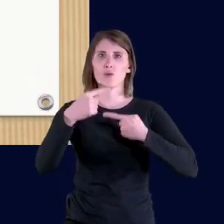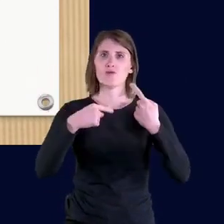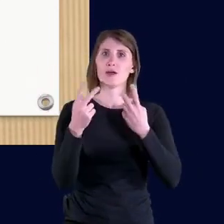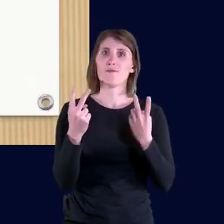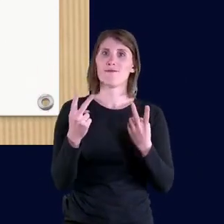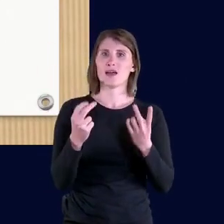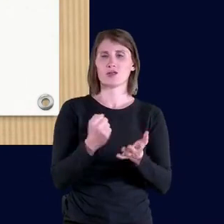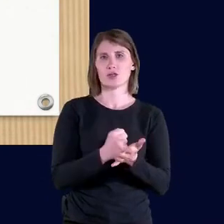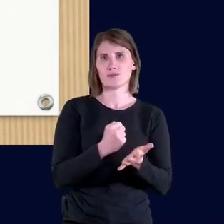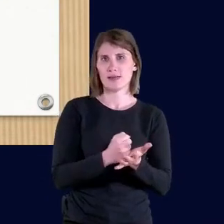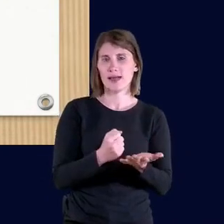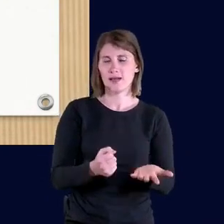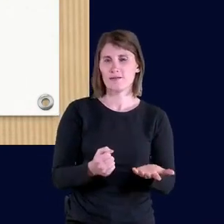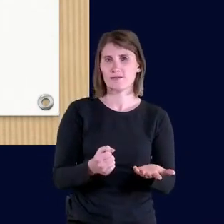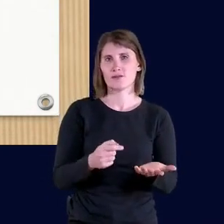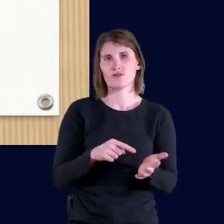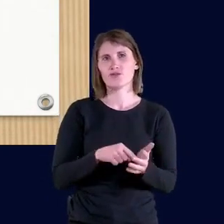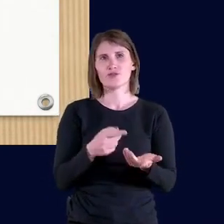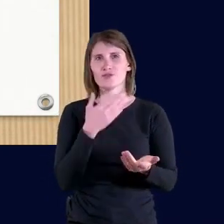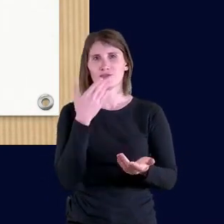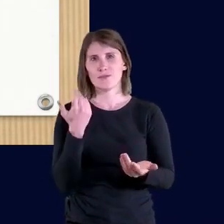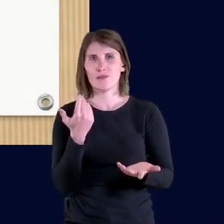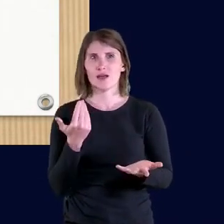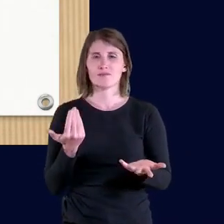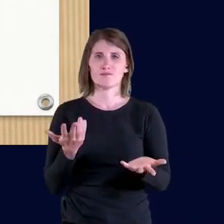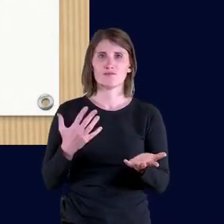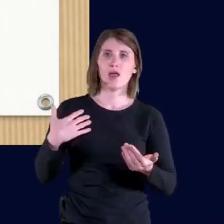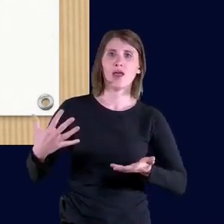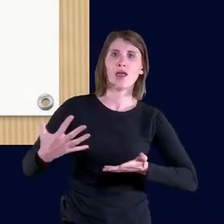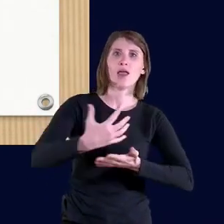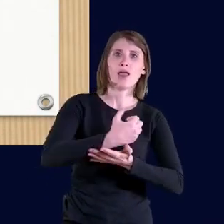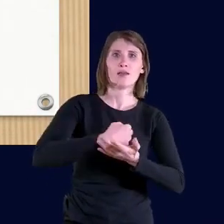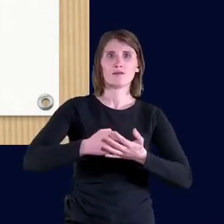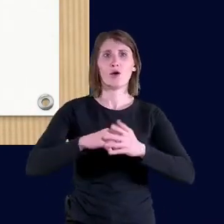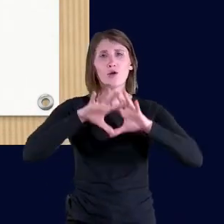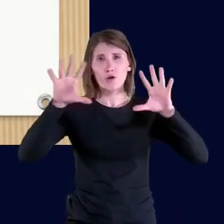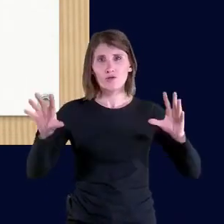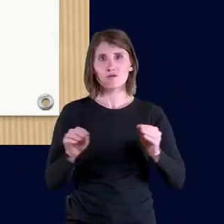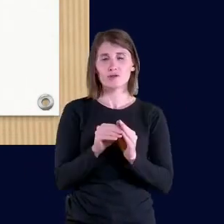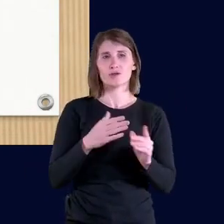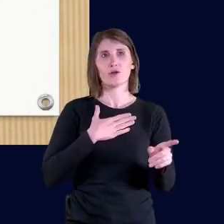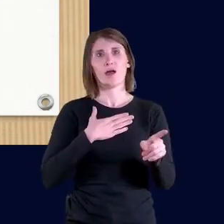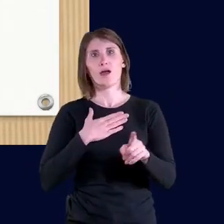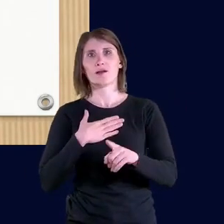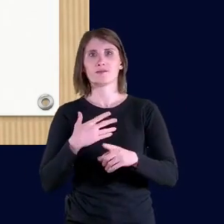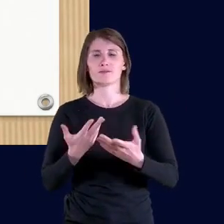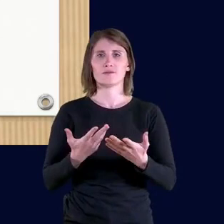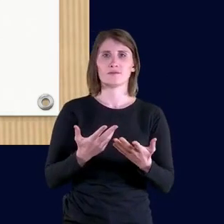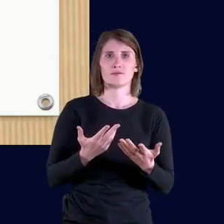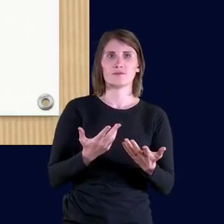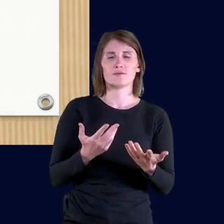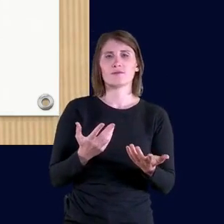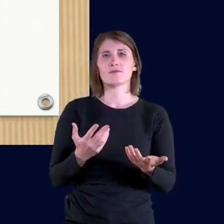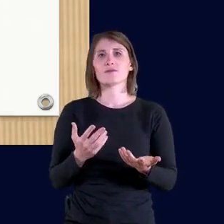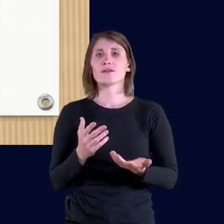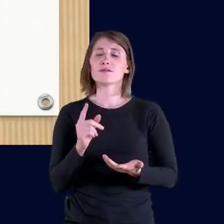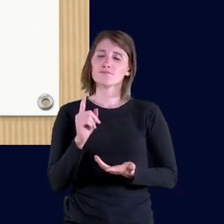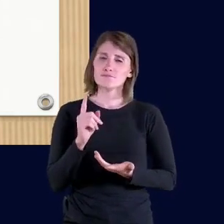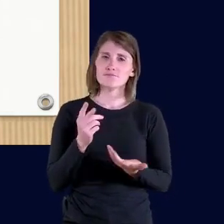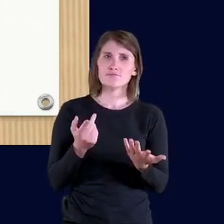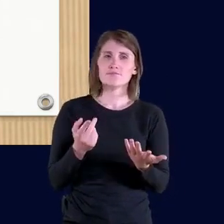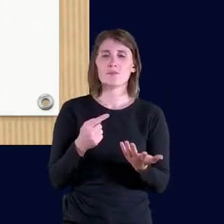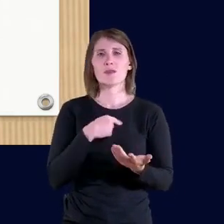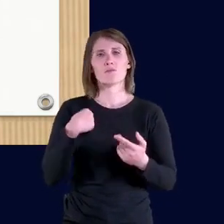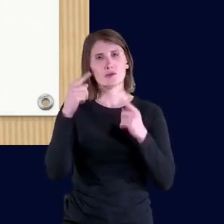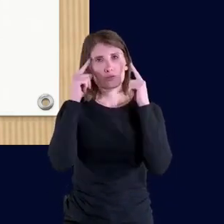państwa zbieramy tutaj wszystko co mamy prawda na przykład i są to zbiór w domenie ale